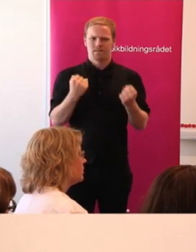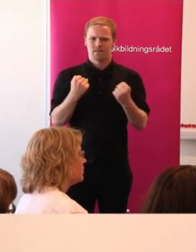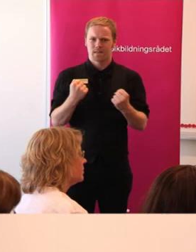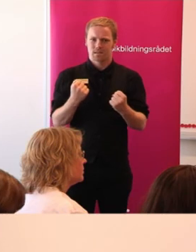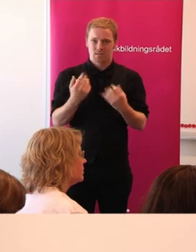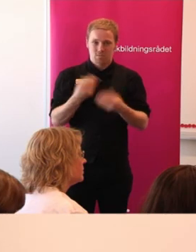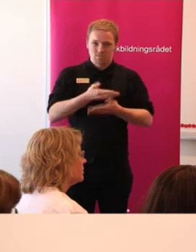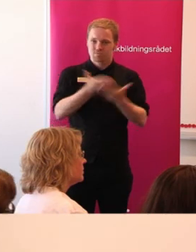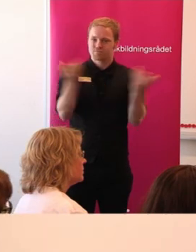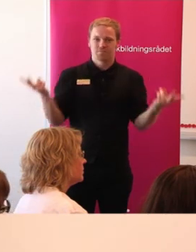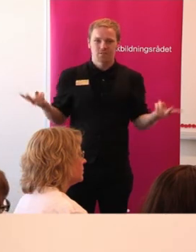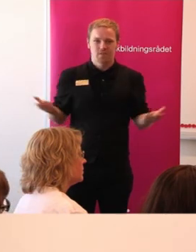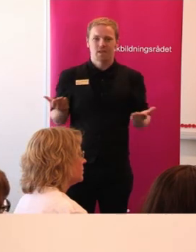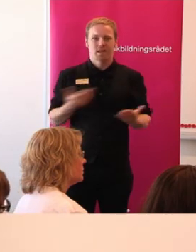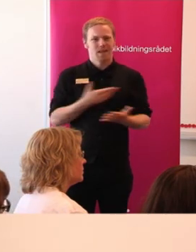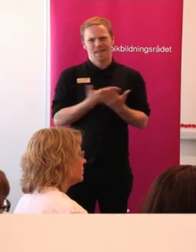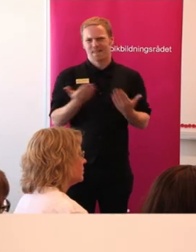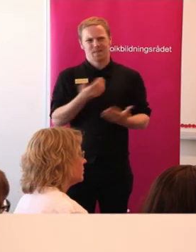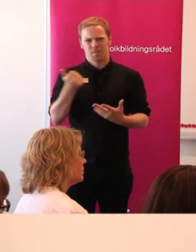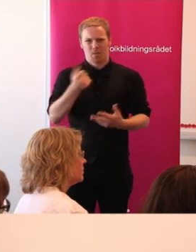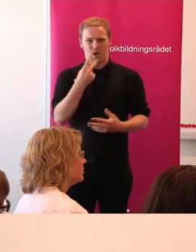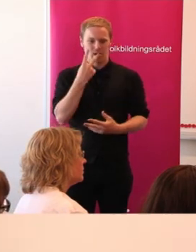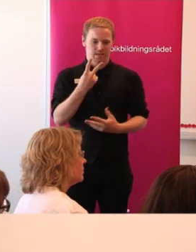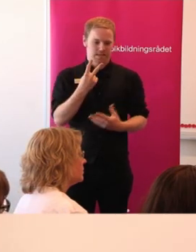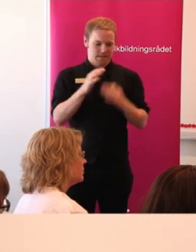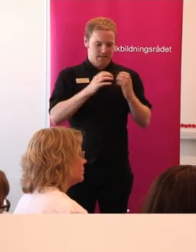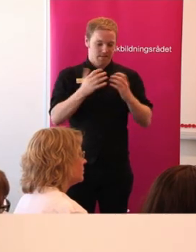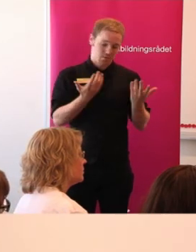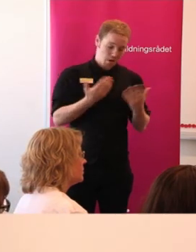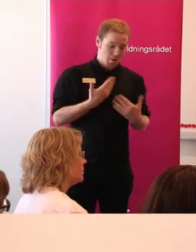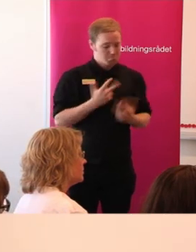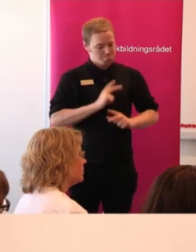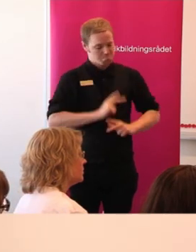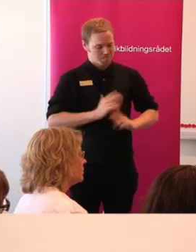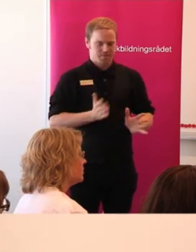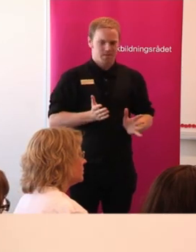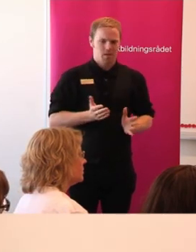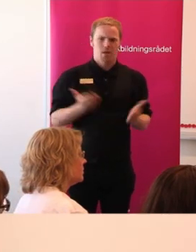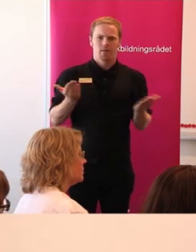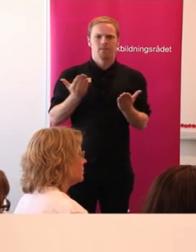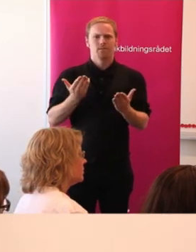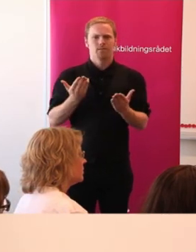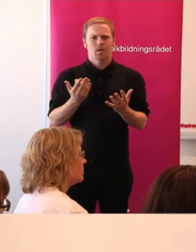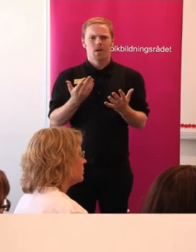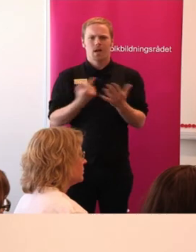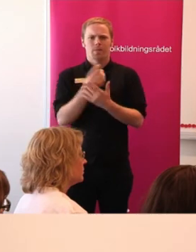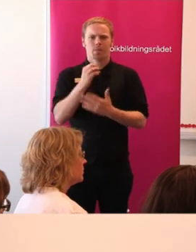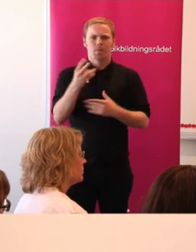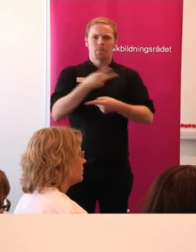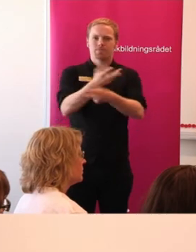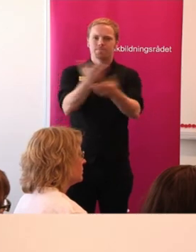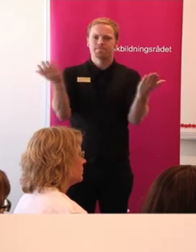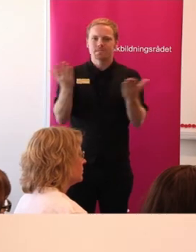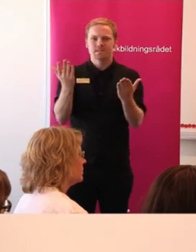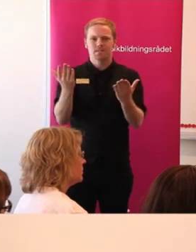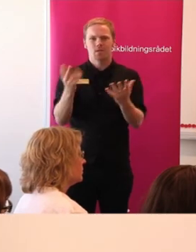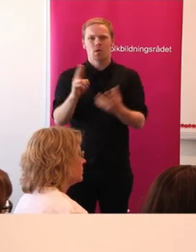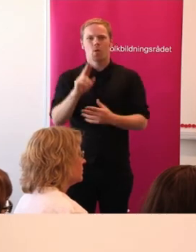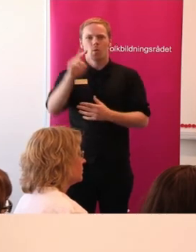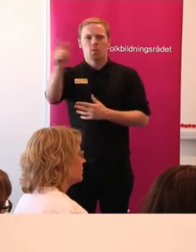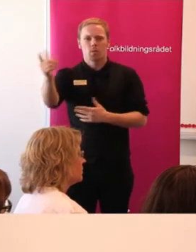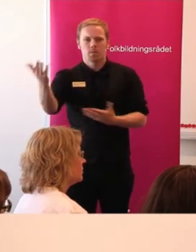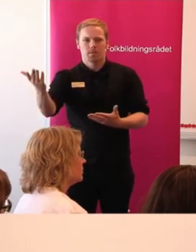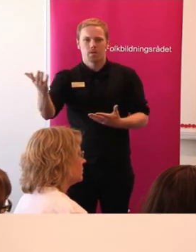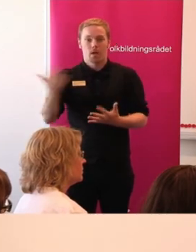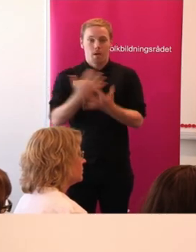av det och inte bara titta på siffrorna in, utan också fundera på vad händer med siffrorna ut. Det. Om det sen innebär många